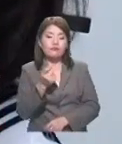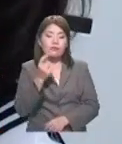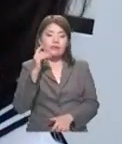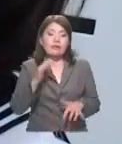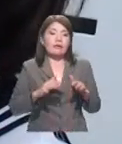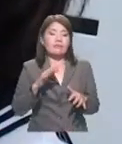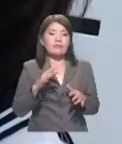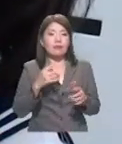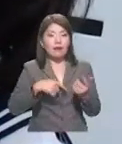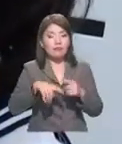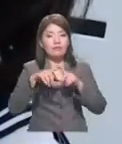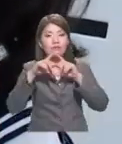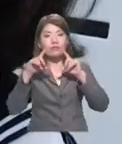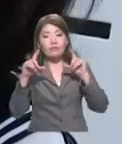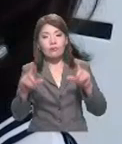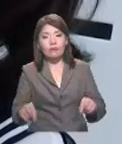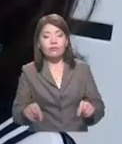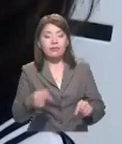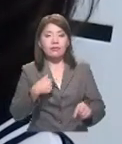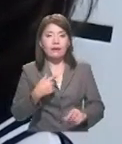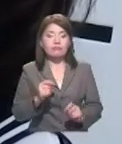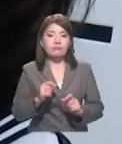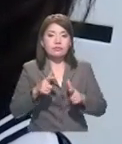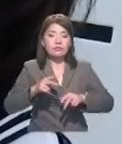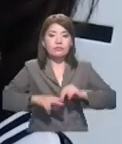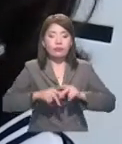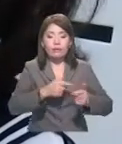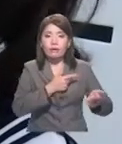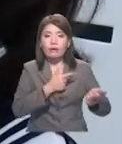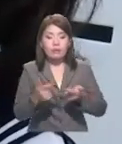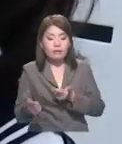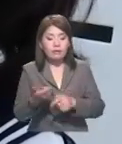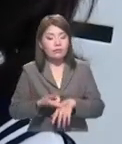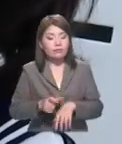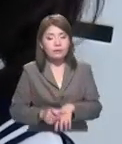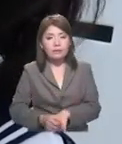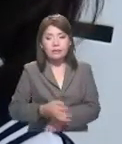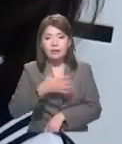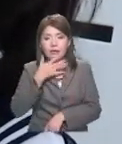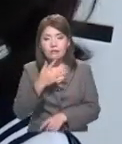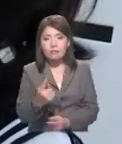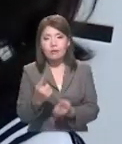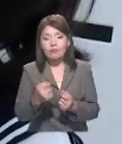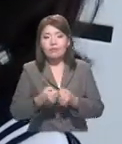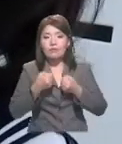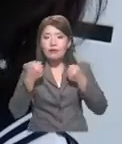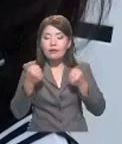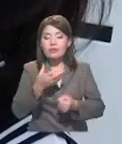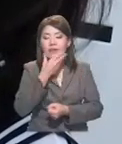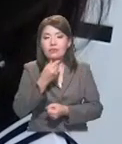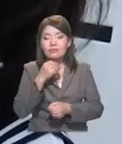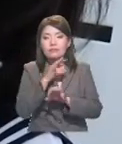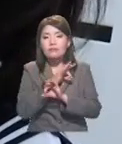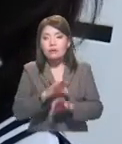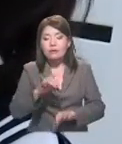уже наша школа. Ее наконец-то построили. Мне очень нравится. Она большая, такая красивая,